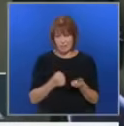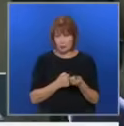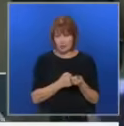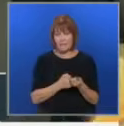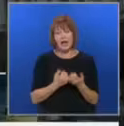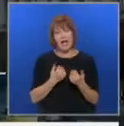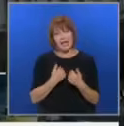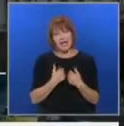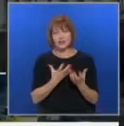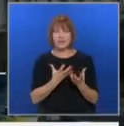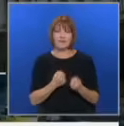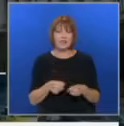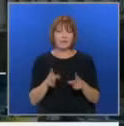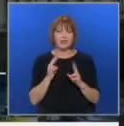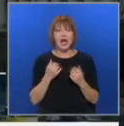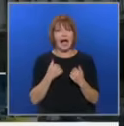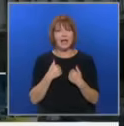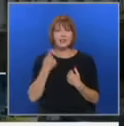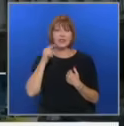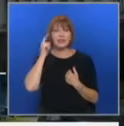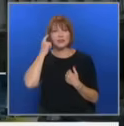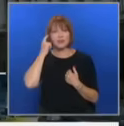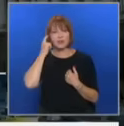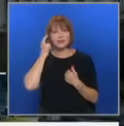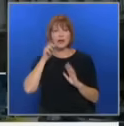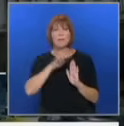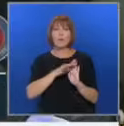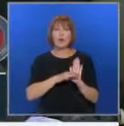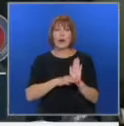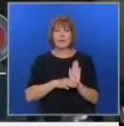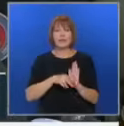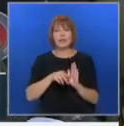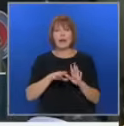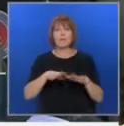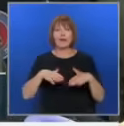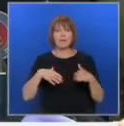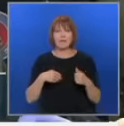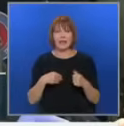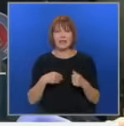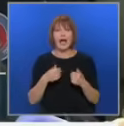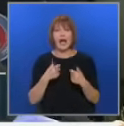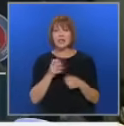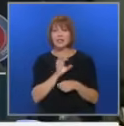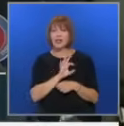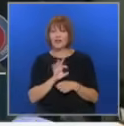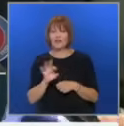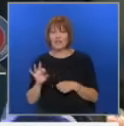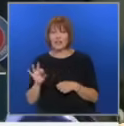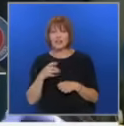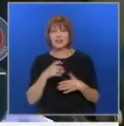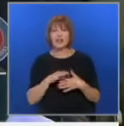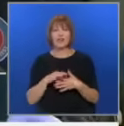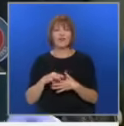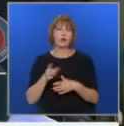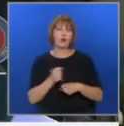аз да взема своето решение. Аз ще се съобразя с програмата на българския парламент. Вие знаете много добре, че аз винаги съм се водил от